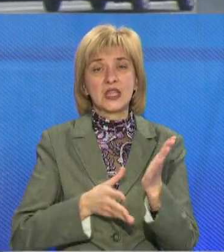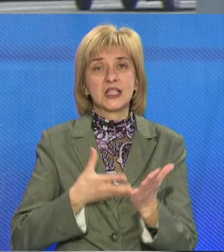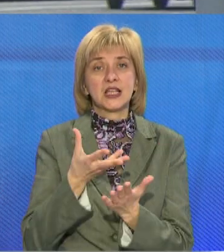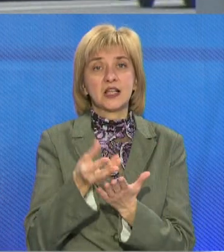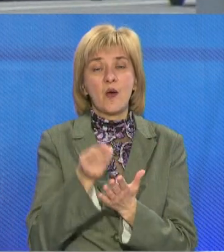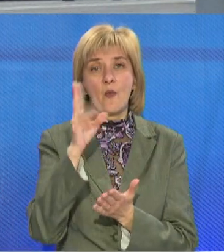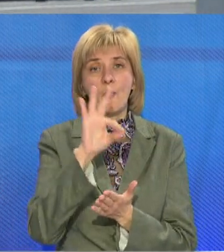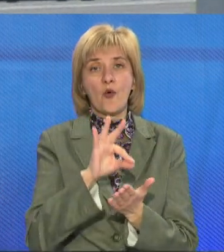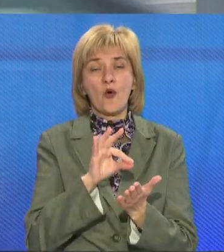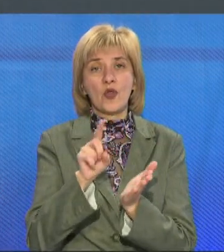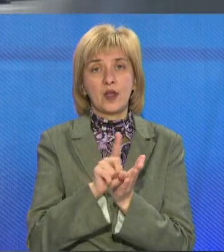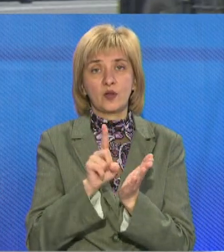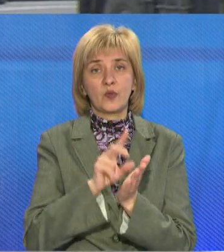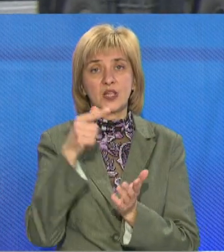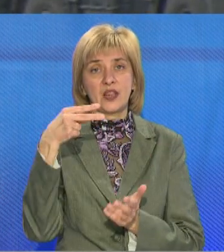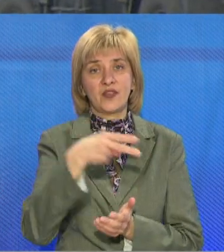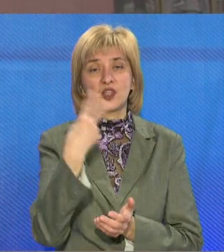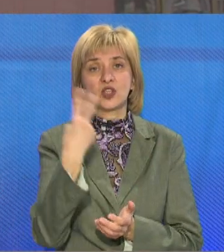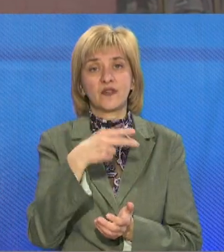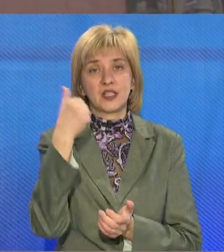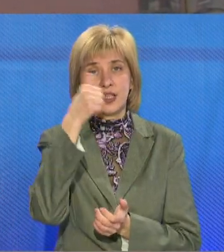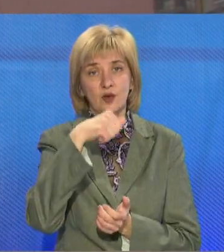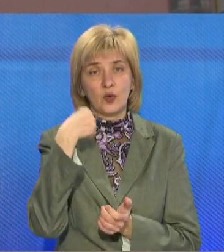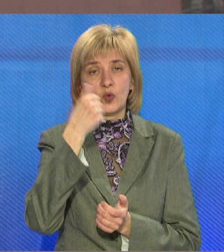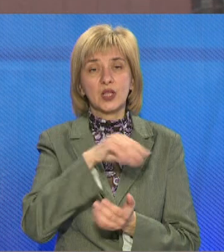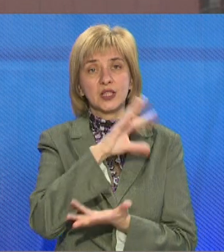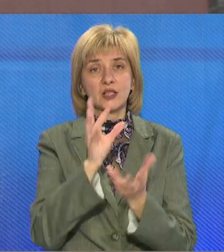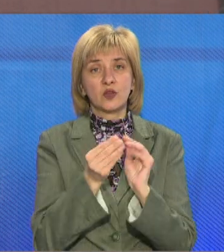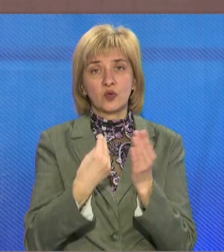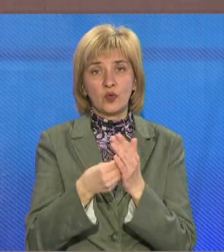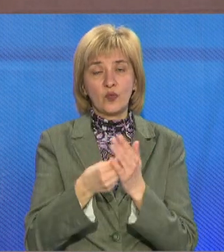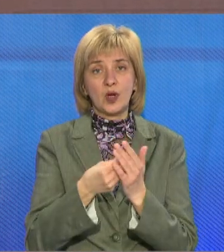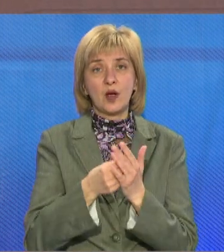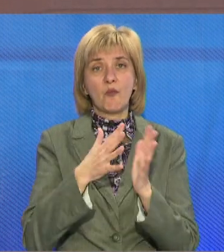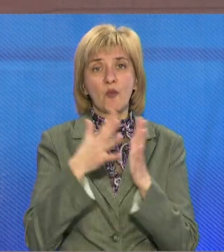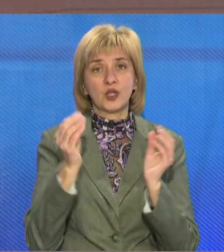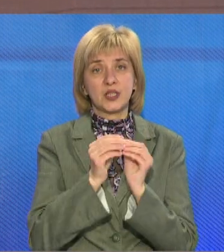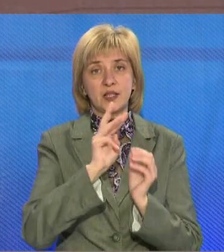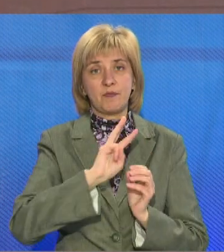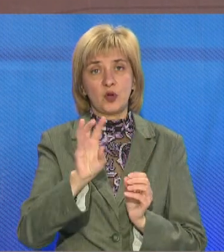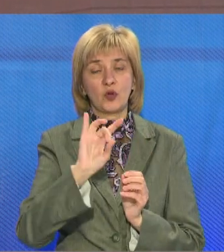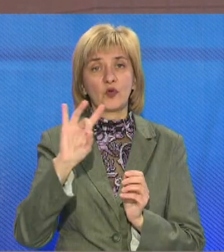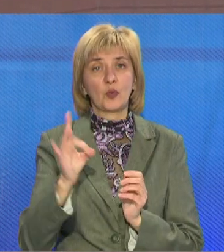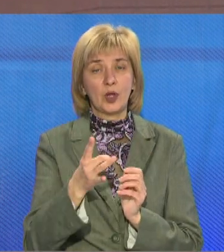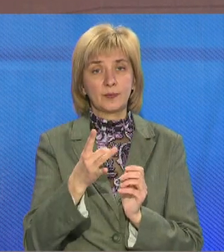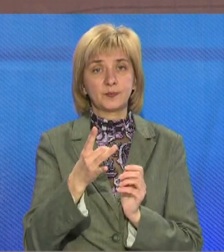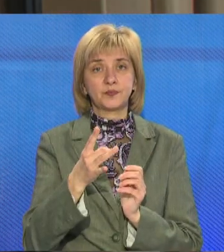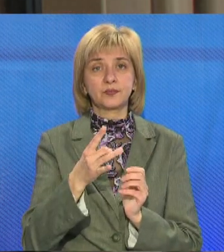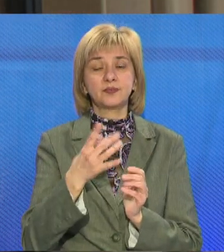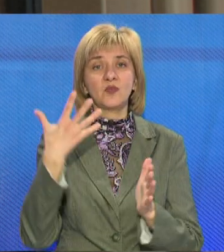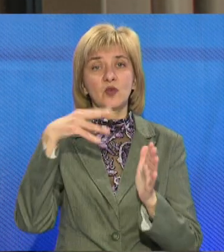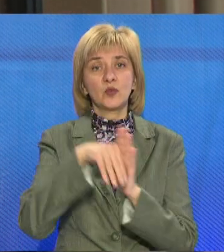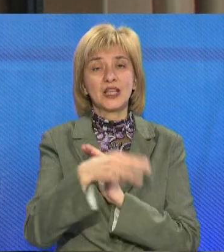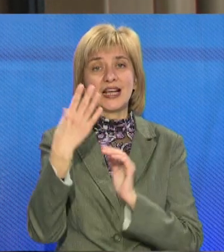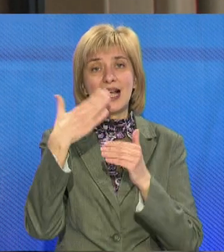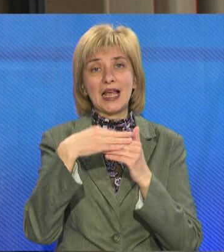па маёмасных падатках за 2020 год. Агульная сума складзе больш за 10 мільёнаў рублёў. У гэтым ліку каля